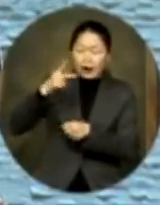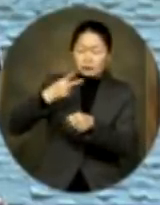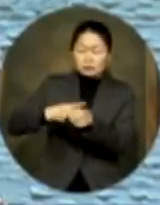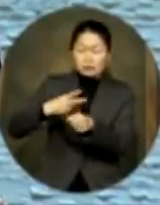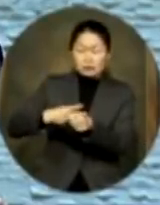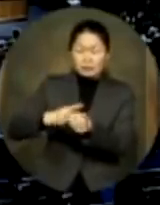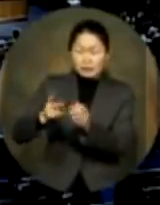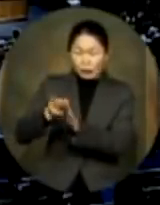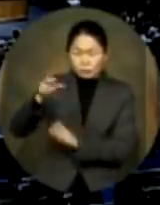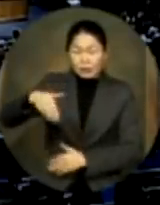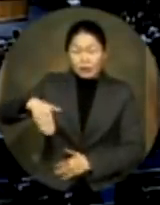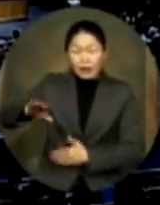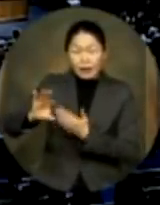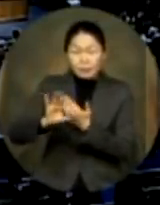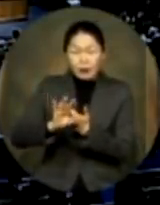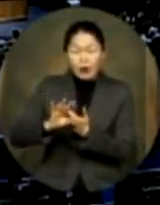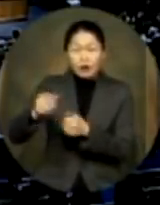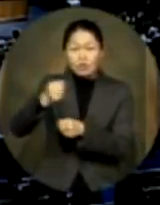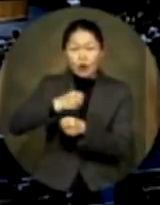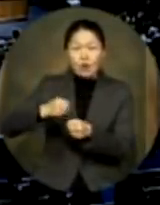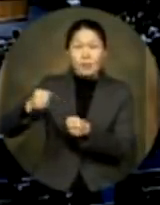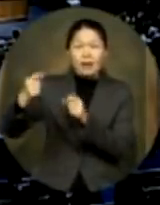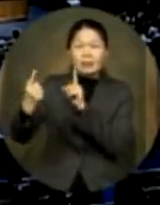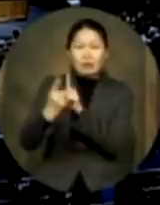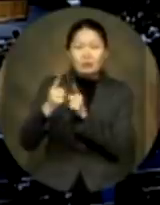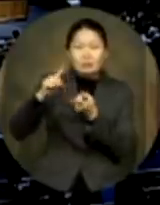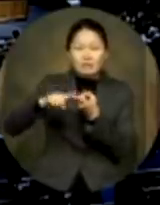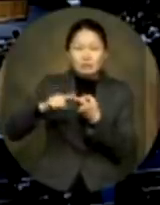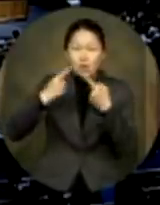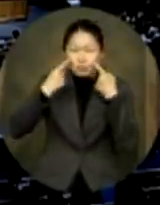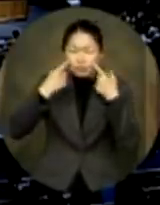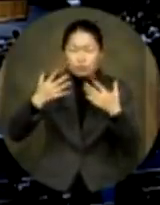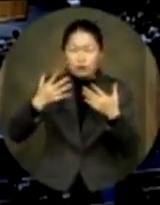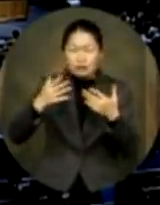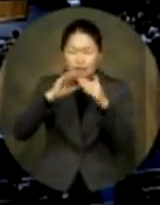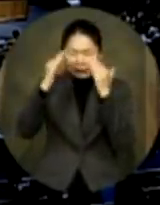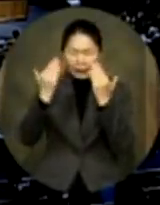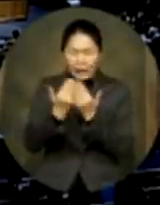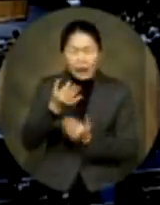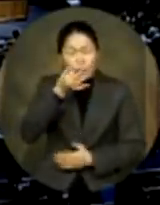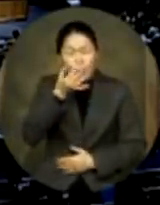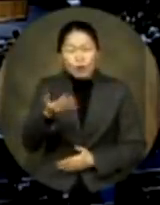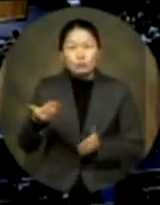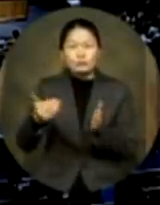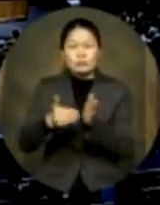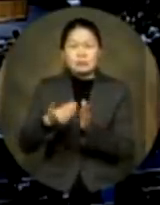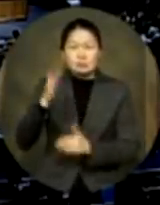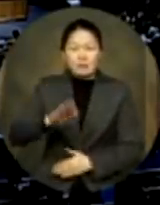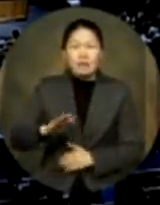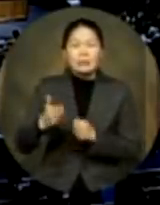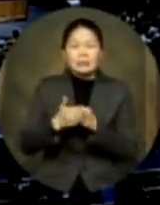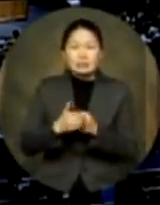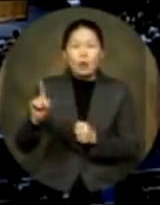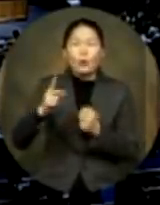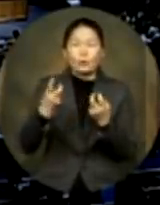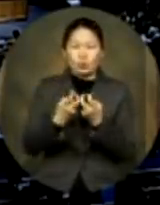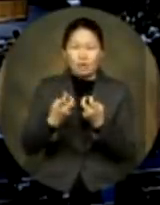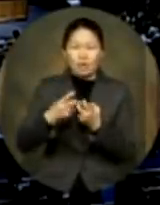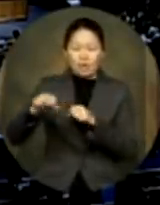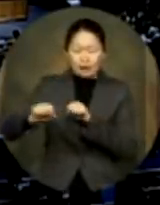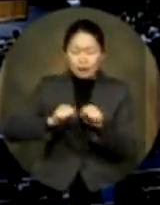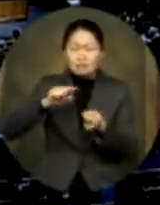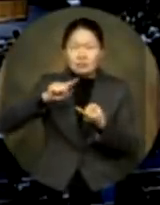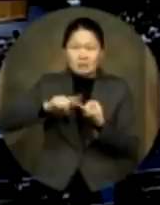예루살렘에 가면 결박 당할 것이라고 하는 것에 대해서 분명하게 다 보여 주셨지만 그래서 어떻게 해야 된다는 것에